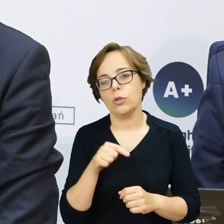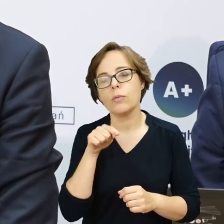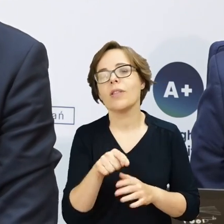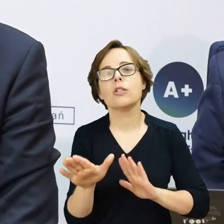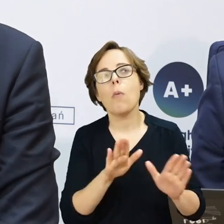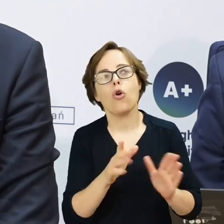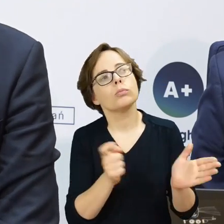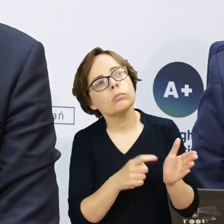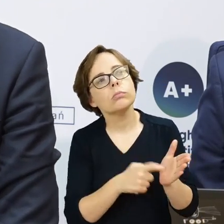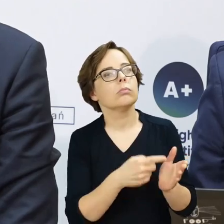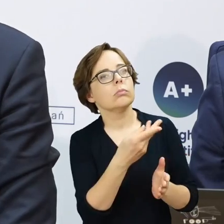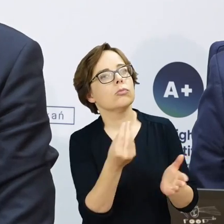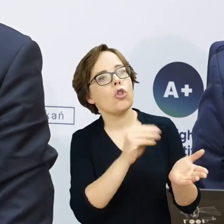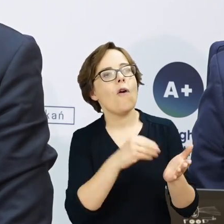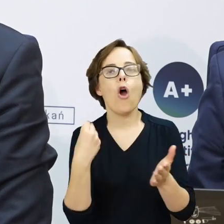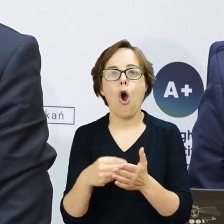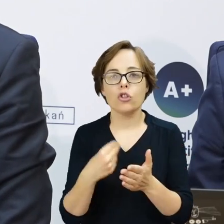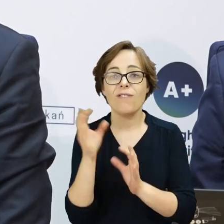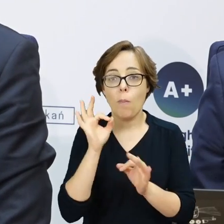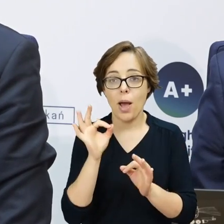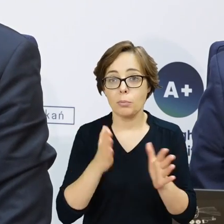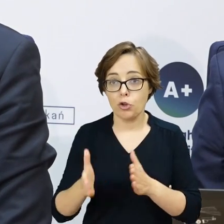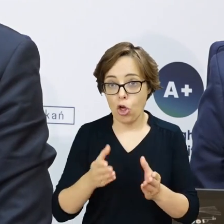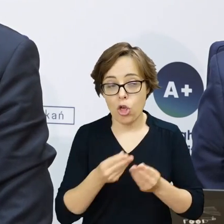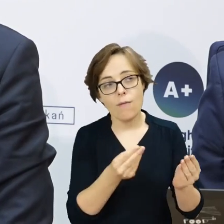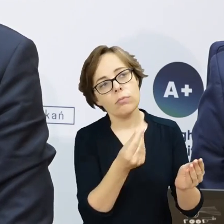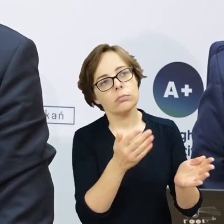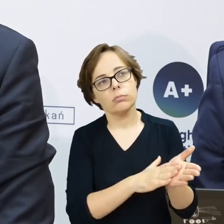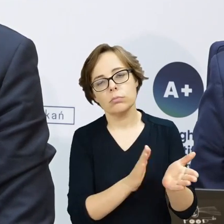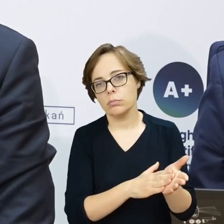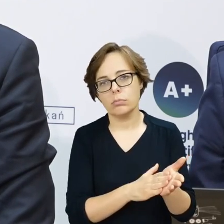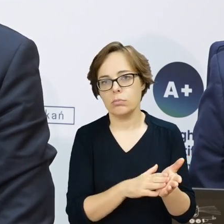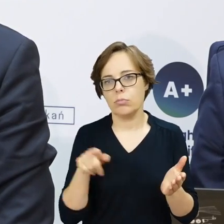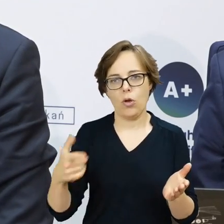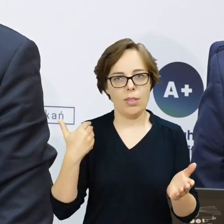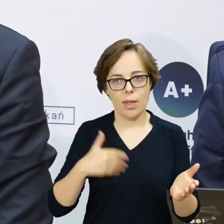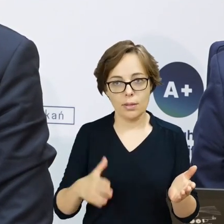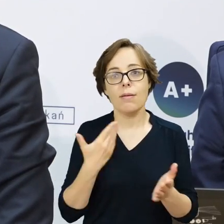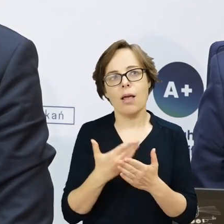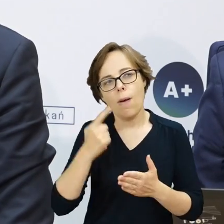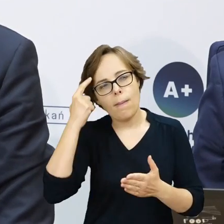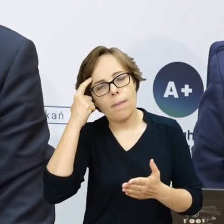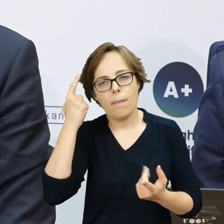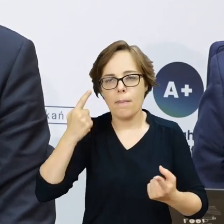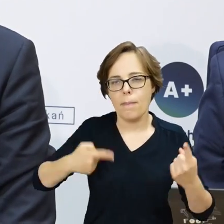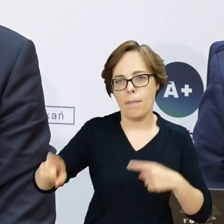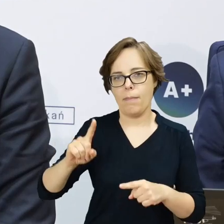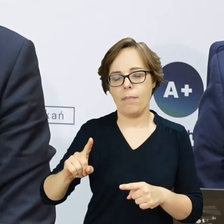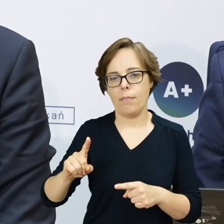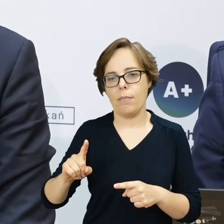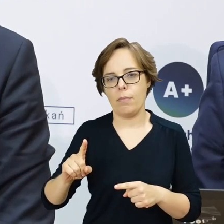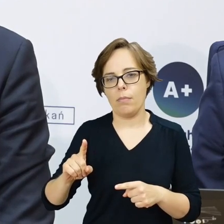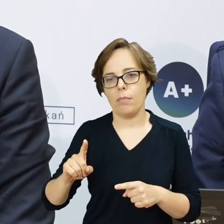publicznej. I stąd, jest to moja złośliwa hipoteza, zaczęło się knucie przeciwko wnioskom